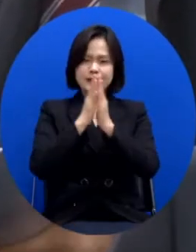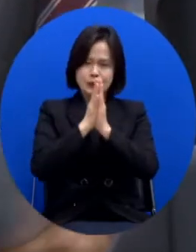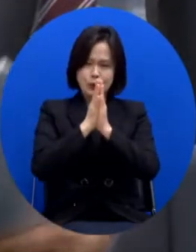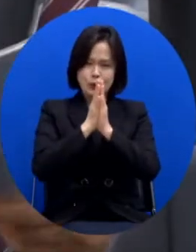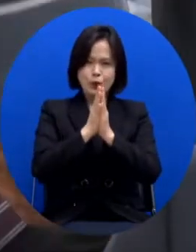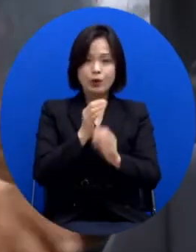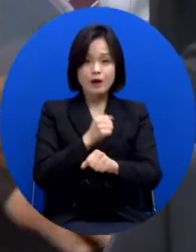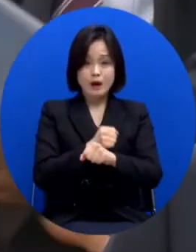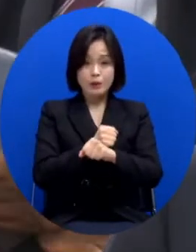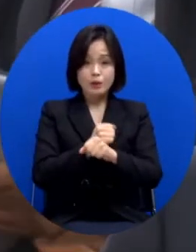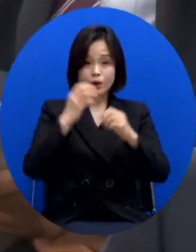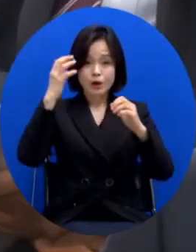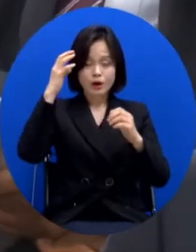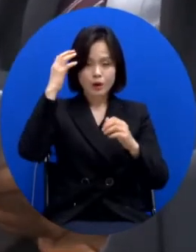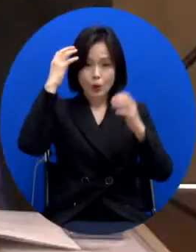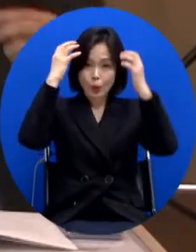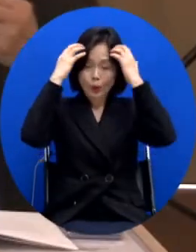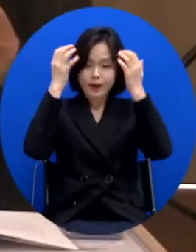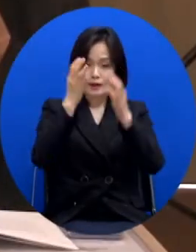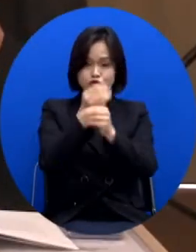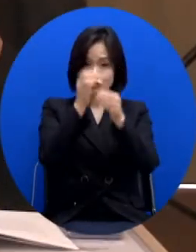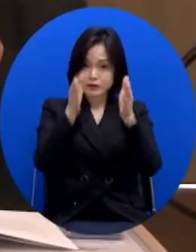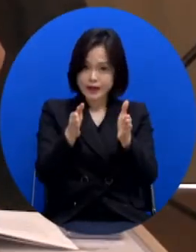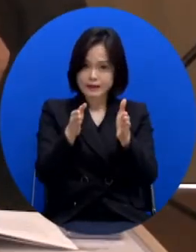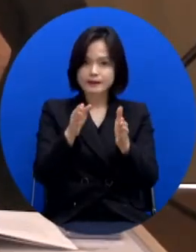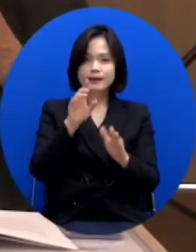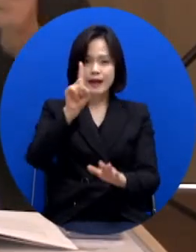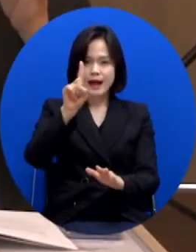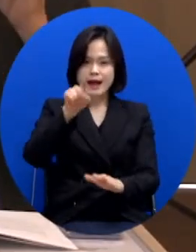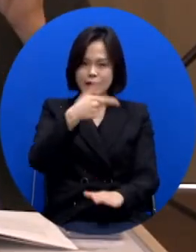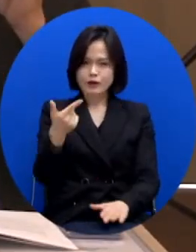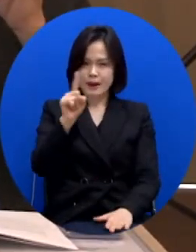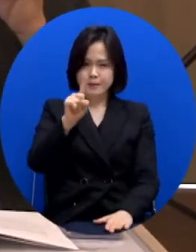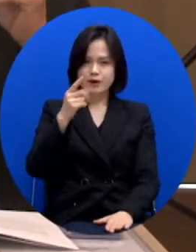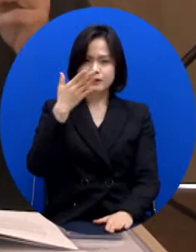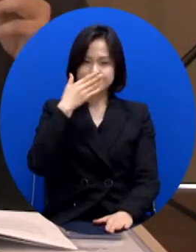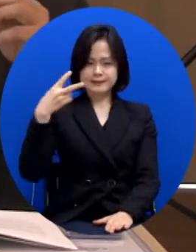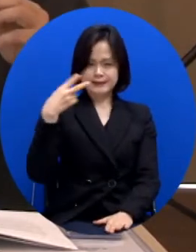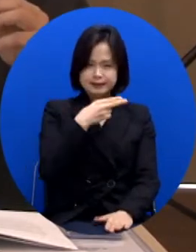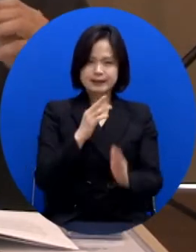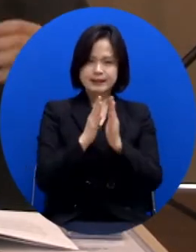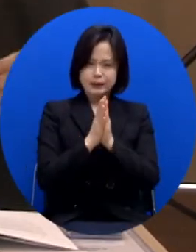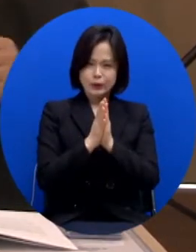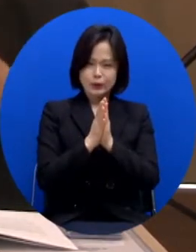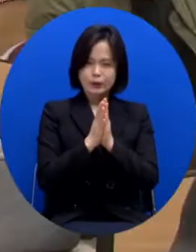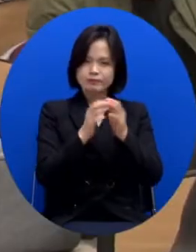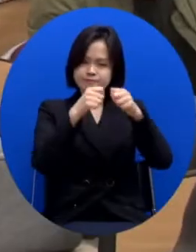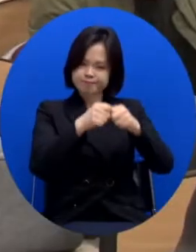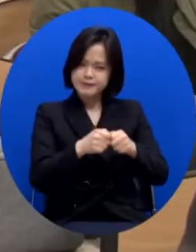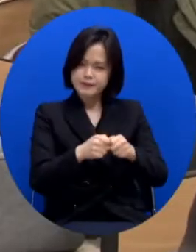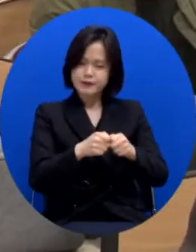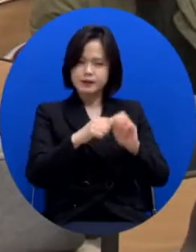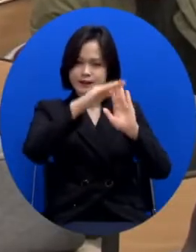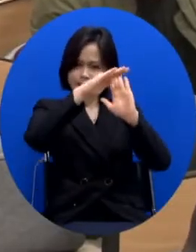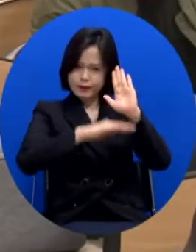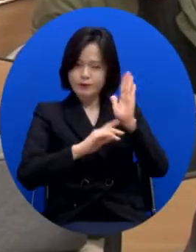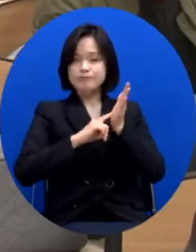한끼 이상 금식하고 기 부활절 예배에서 공동 기도문 으로 기도하기 등 구체적인 행동지침을 제안했습니다